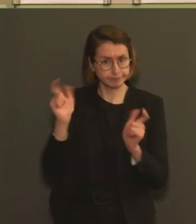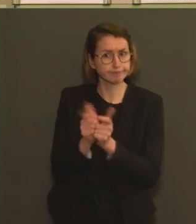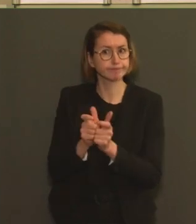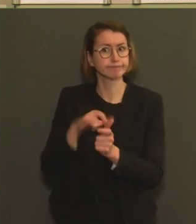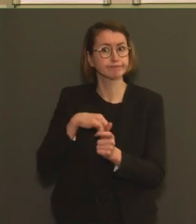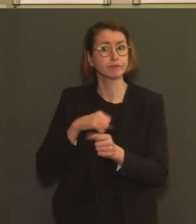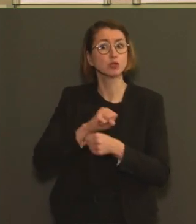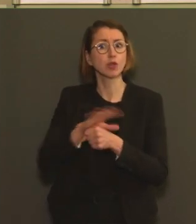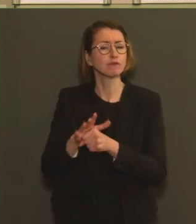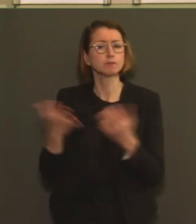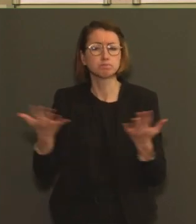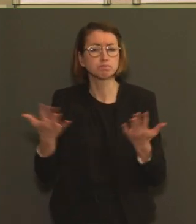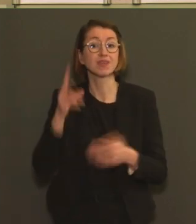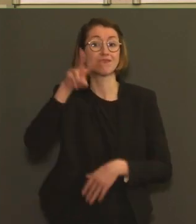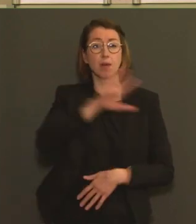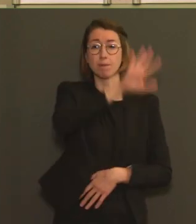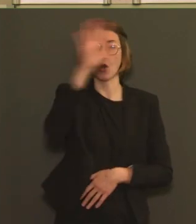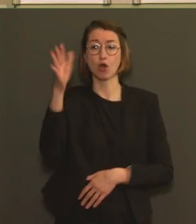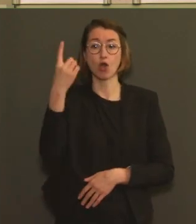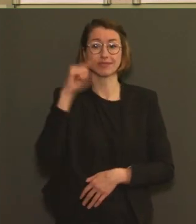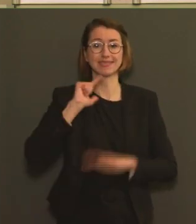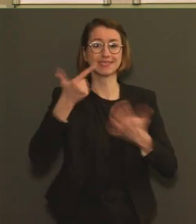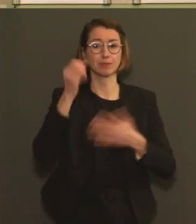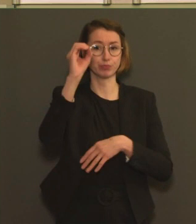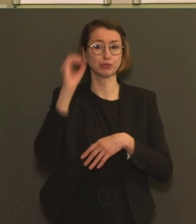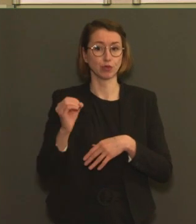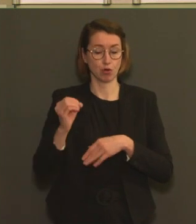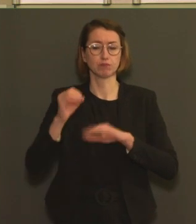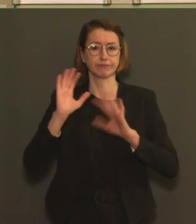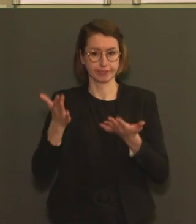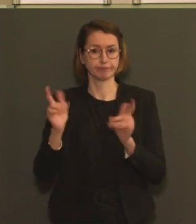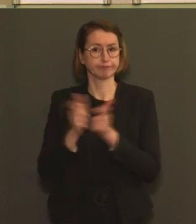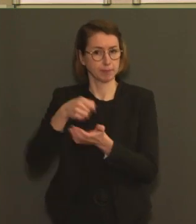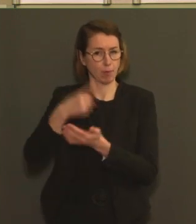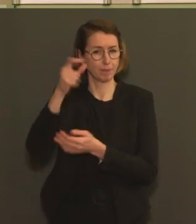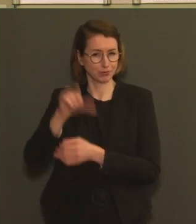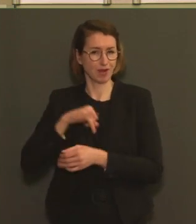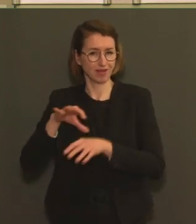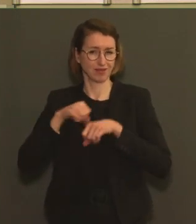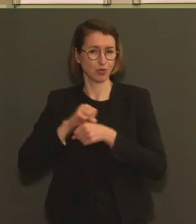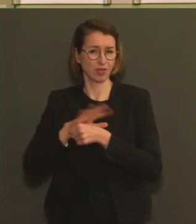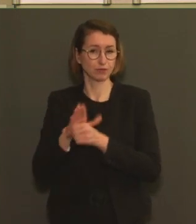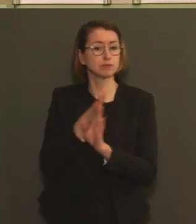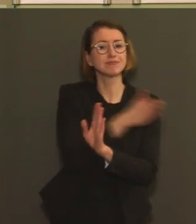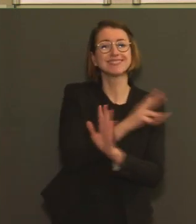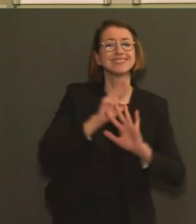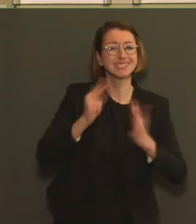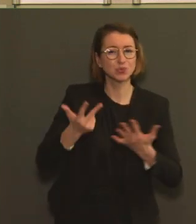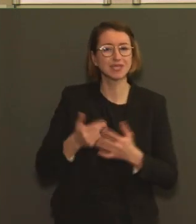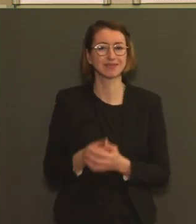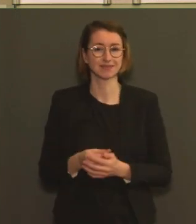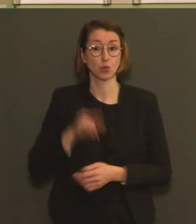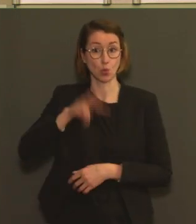à 17%, la Wallonie de 12 à 10% et Bruxelles de 9 à 11%. Donc la situation avec des